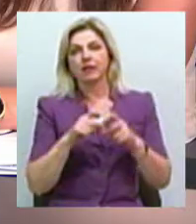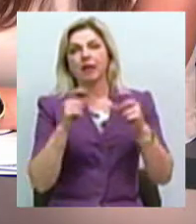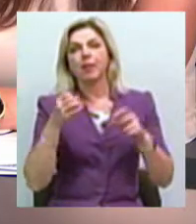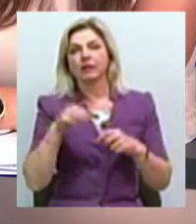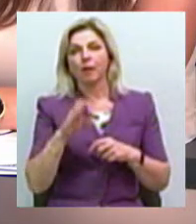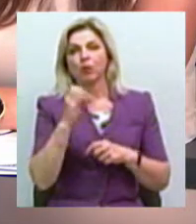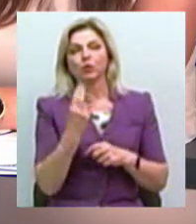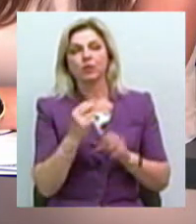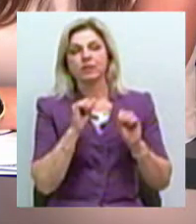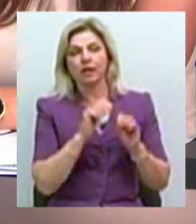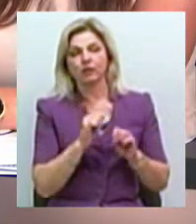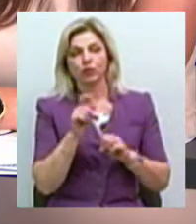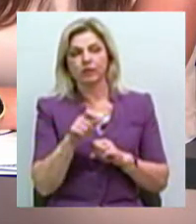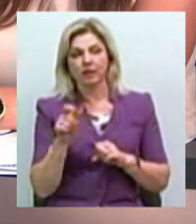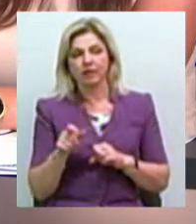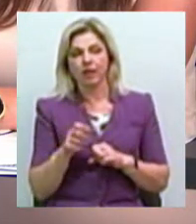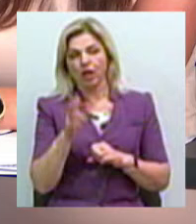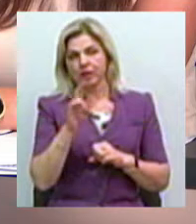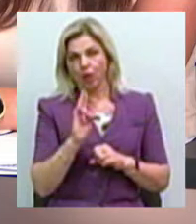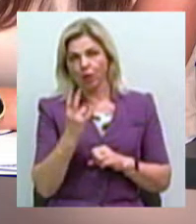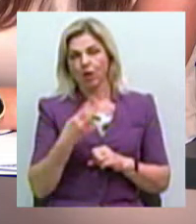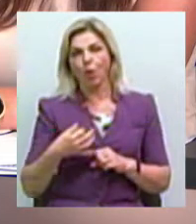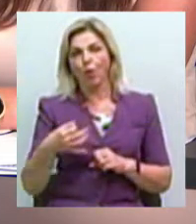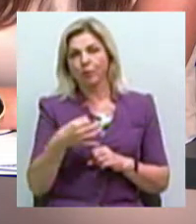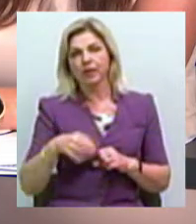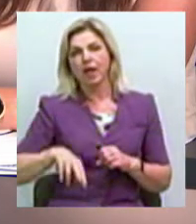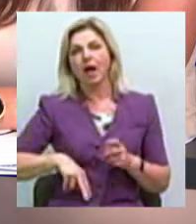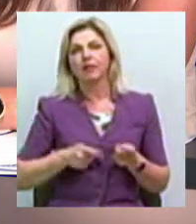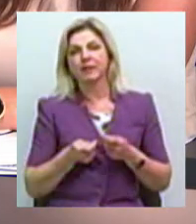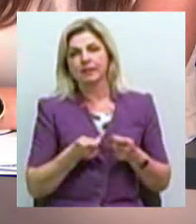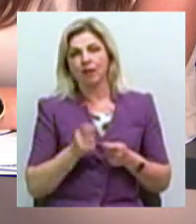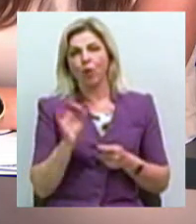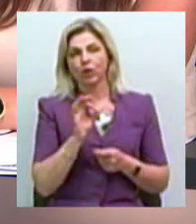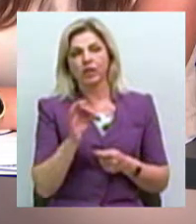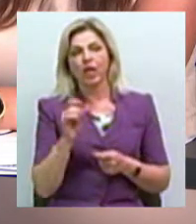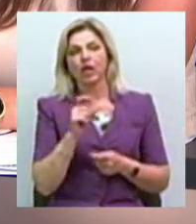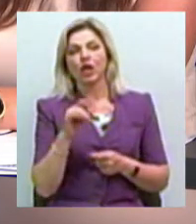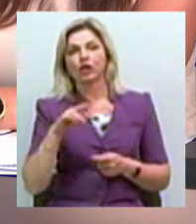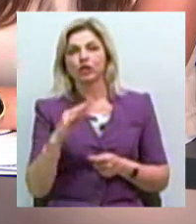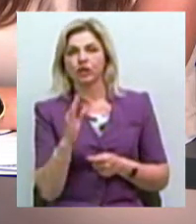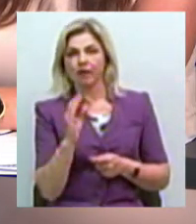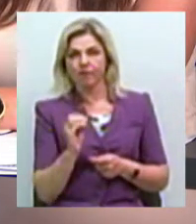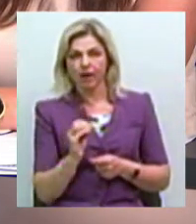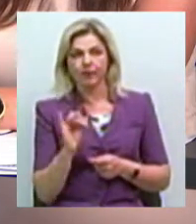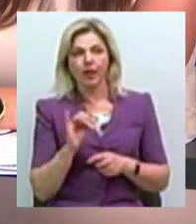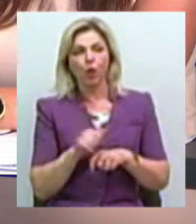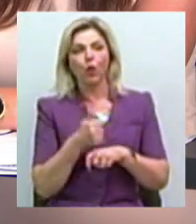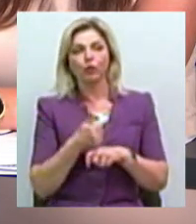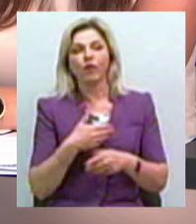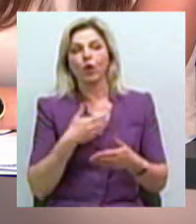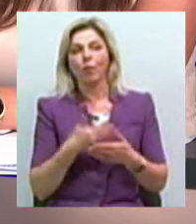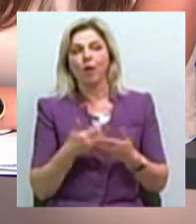захисту населення Миколаївської обласної державної адміністрації Оксана Єльчієва та голова